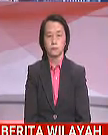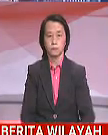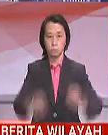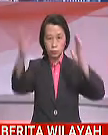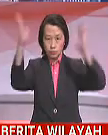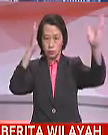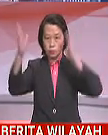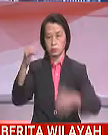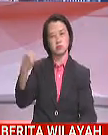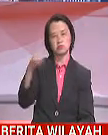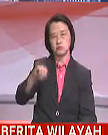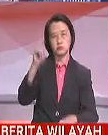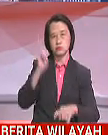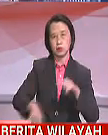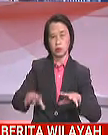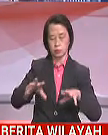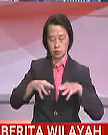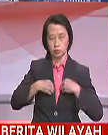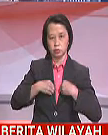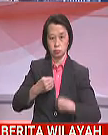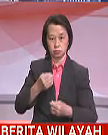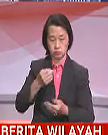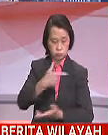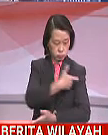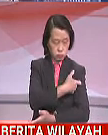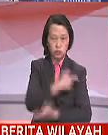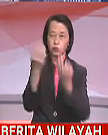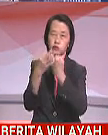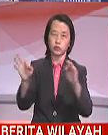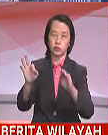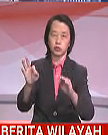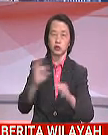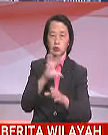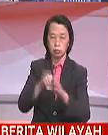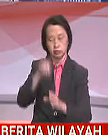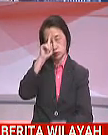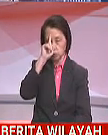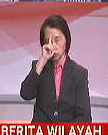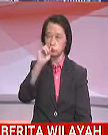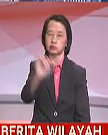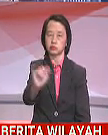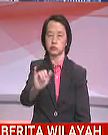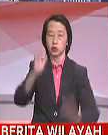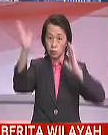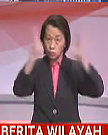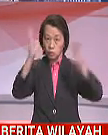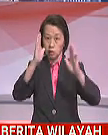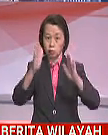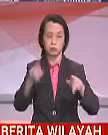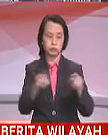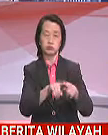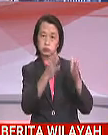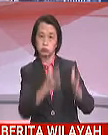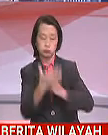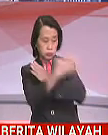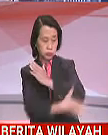Malaysia tidak layak menerima vaksin secara percuma dari mana-mana negara termasuk India. Jelas Khairi Jamaluddin, Malaysia dikategorikan